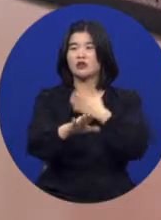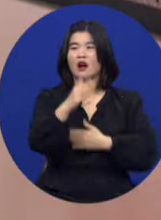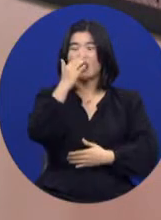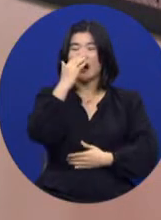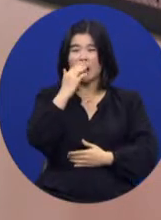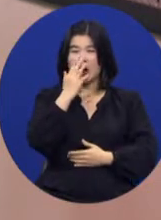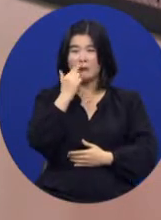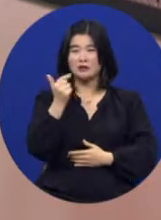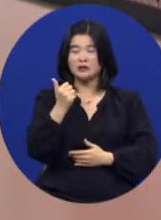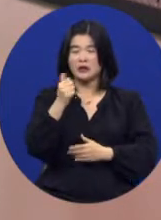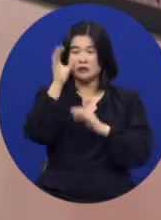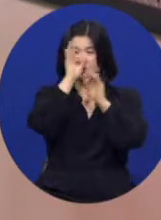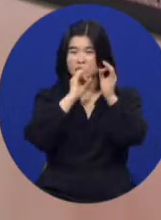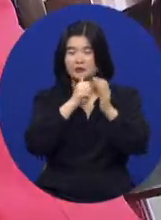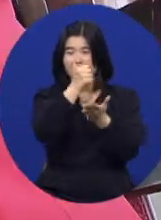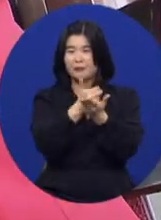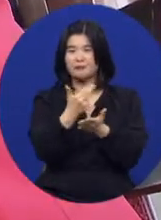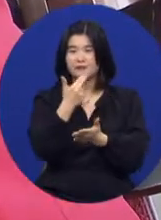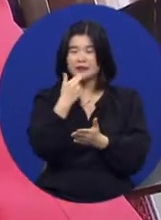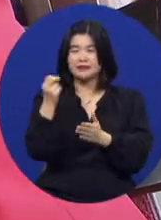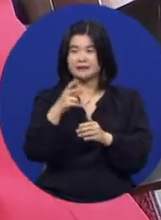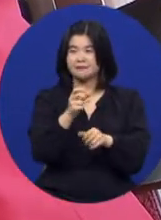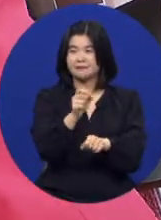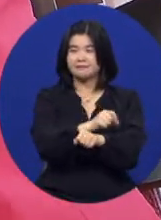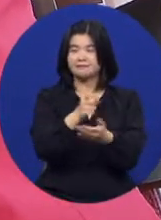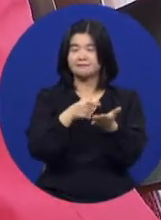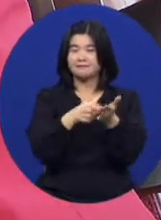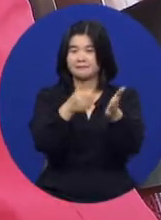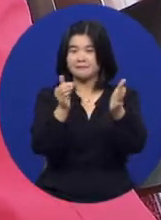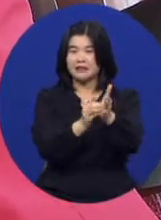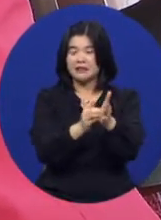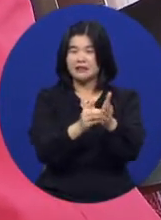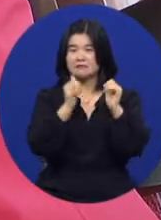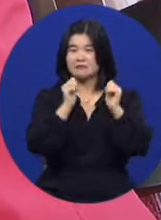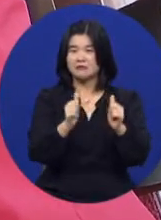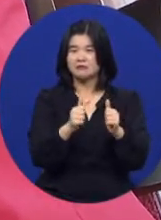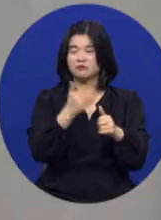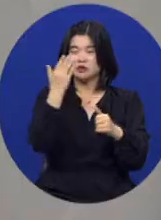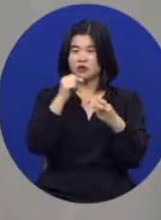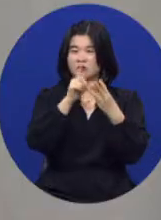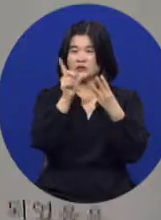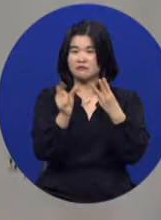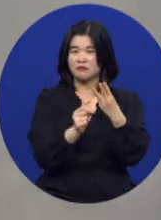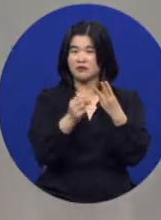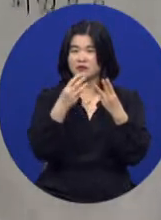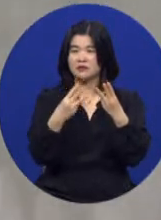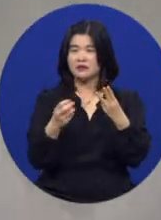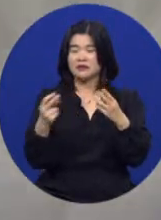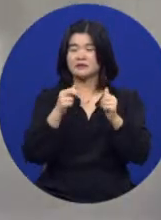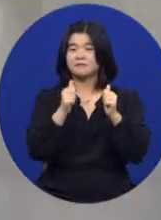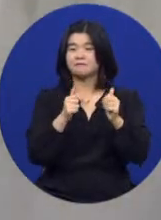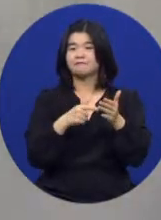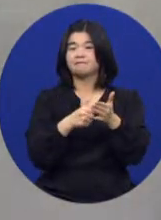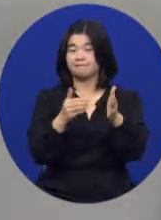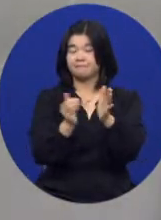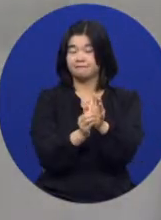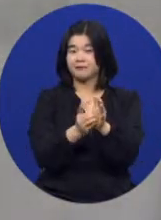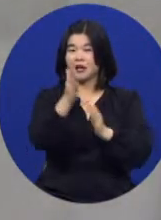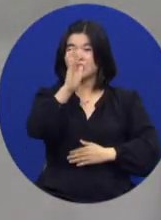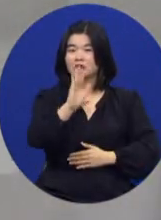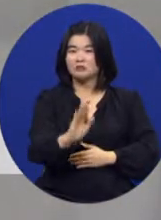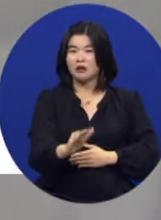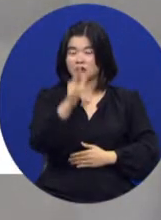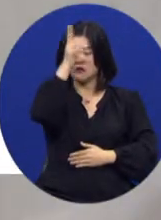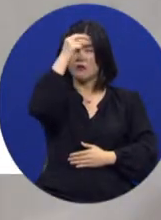아버지의 무죄를 밝히기 위해 특별 재심을 신청했고, 법원은 지난 3일 재심 개시를 결정했습니다.